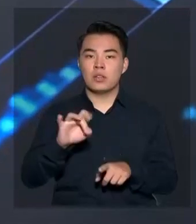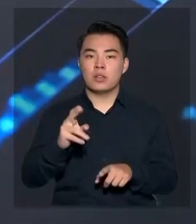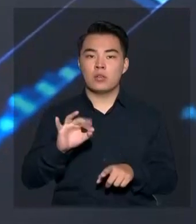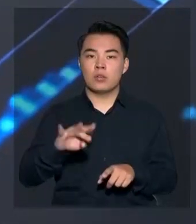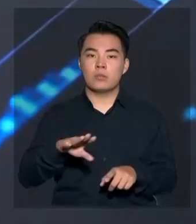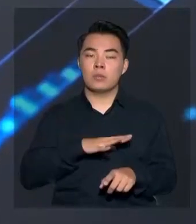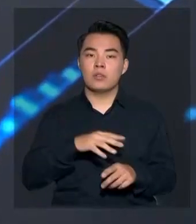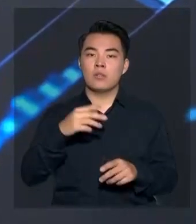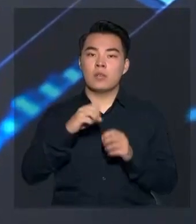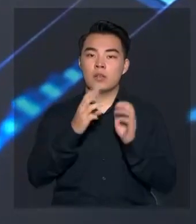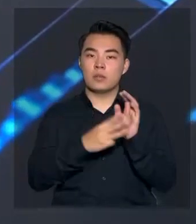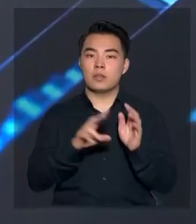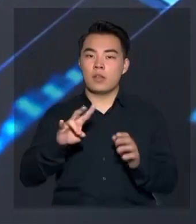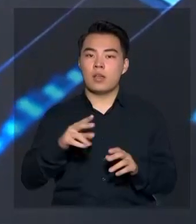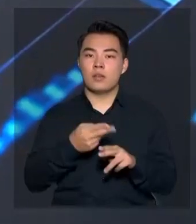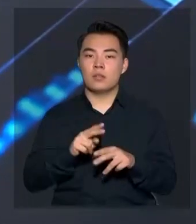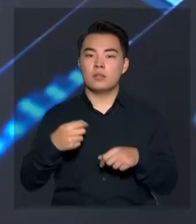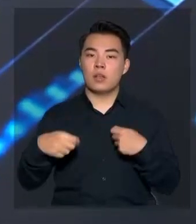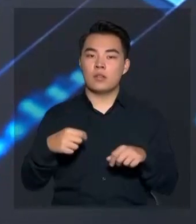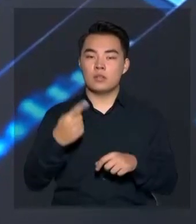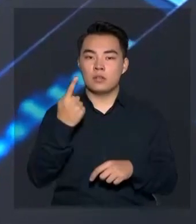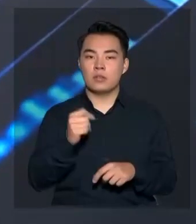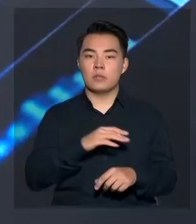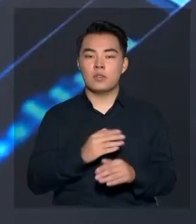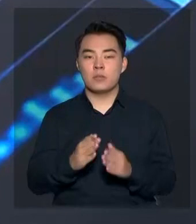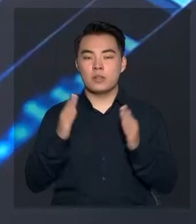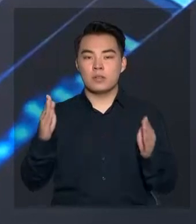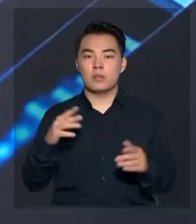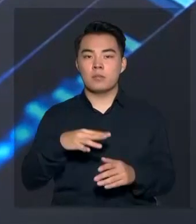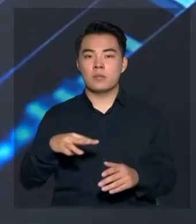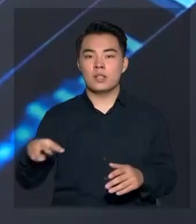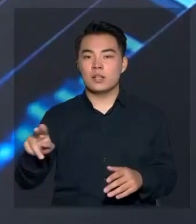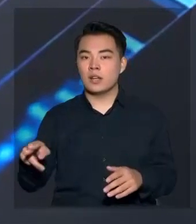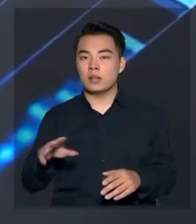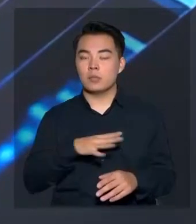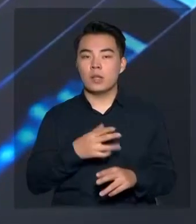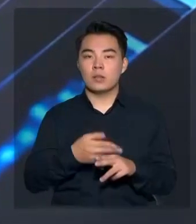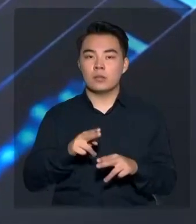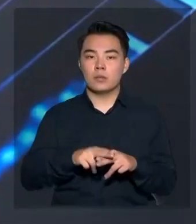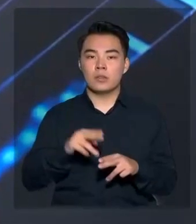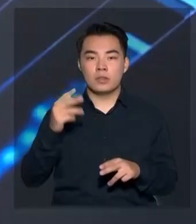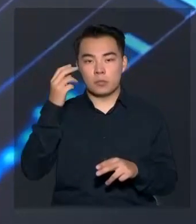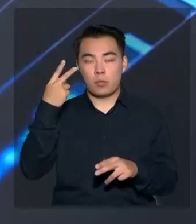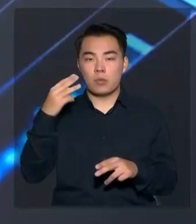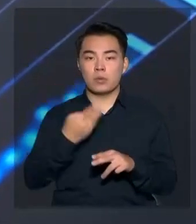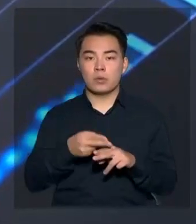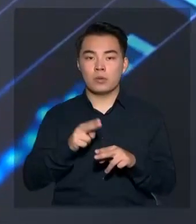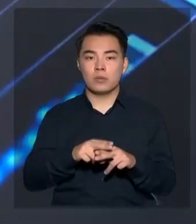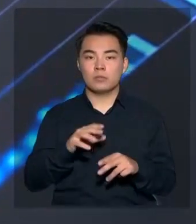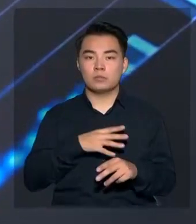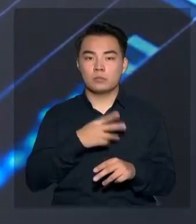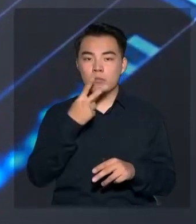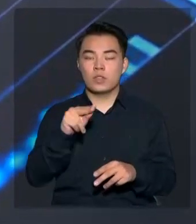рекорд достигнут 18 ноября объемы торгов за день превысили миллиард это тренд финансовый аналитик Андрей